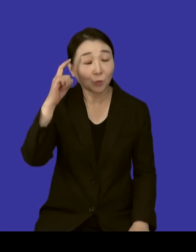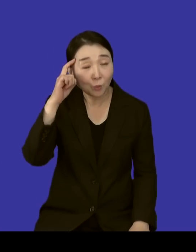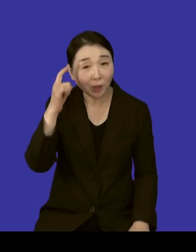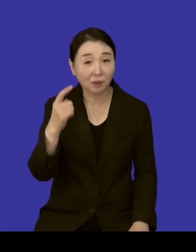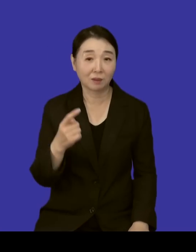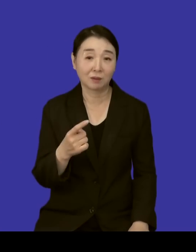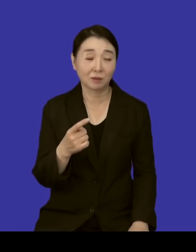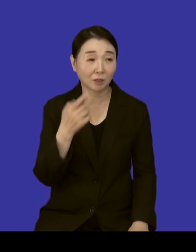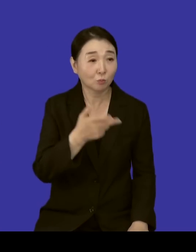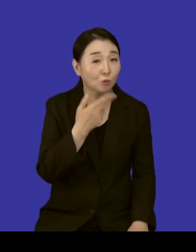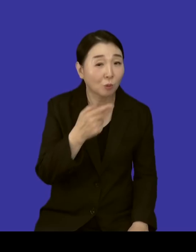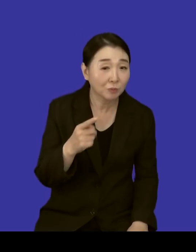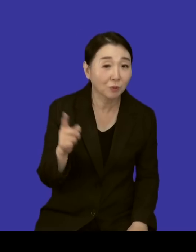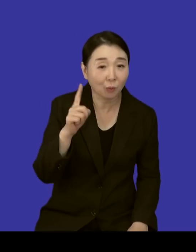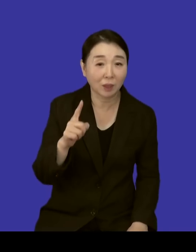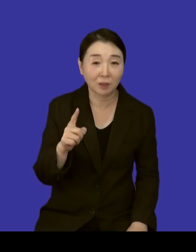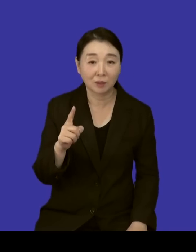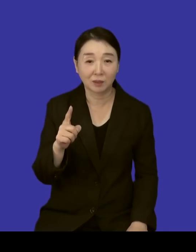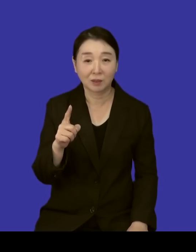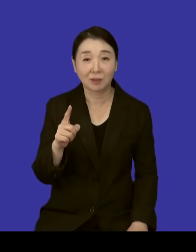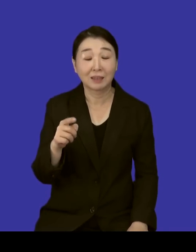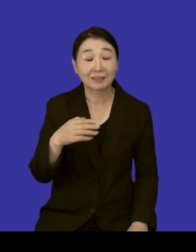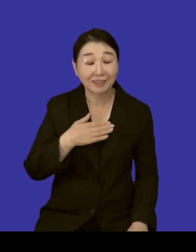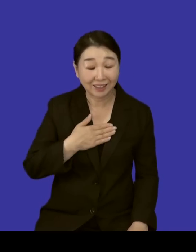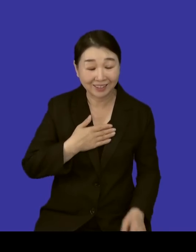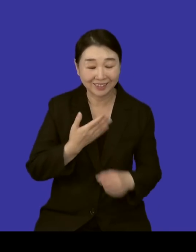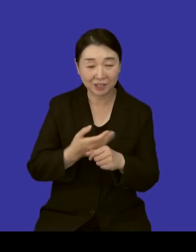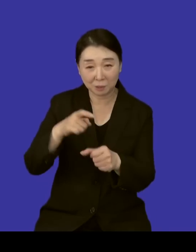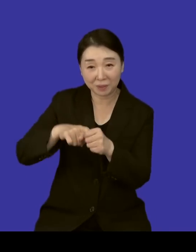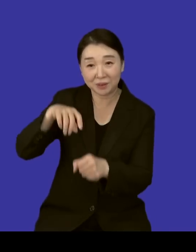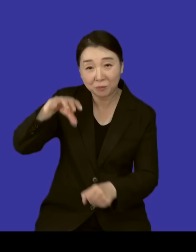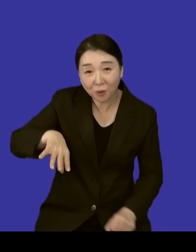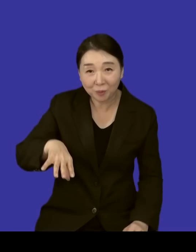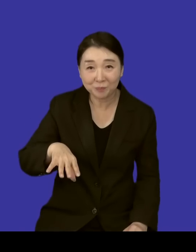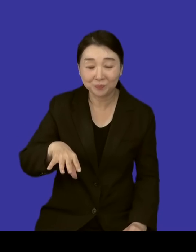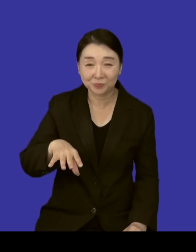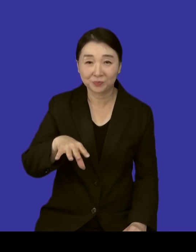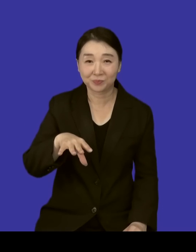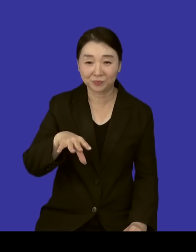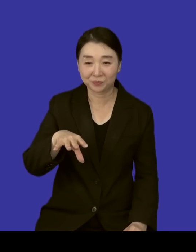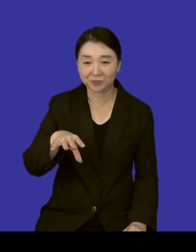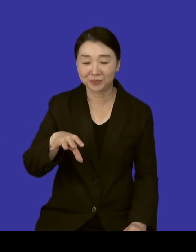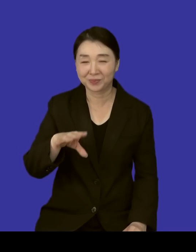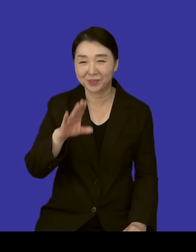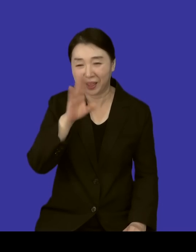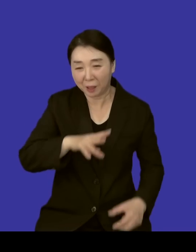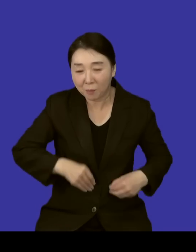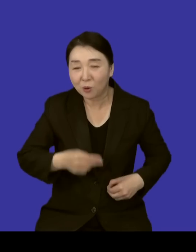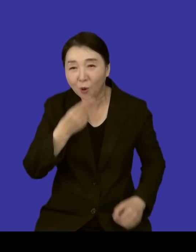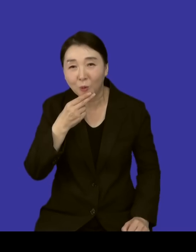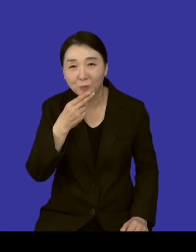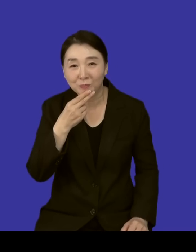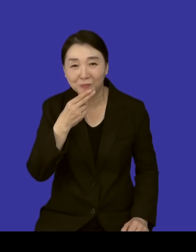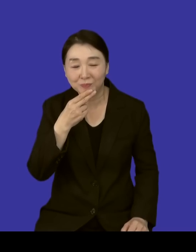베들레헴에서 흉년이 들어서 모압으로 팍 떠난 거죠. 예. 이제 떠났어요. 그러니까 여기까지가 저의